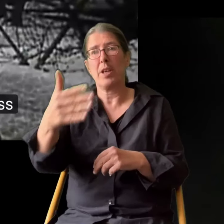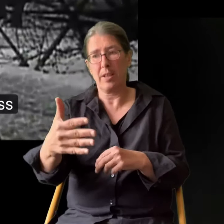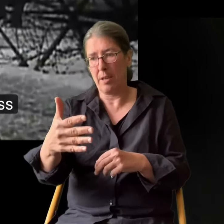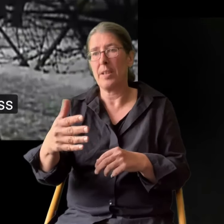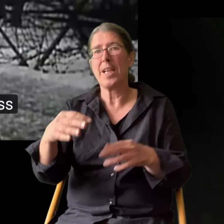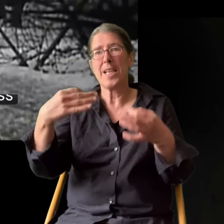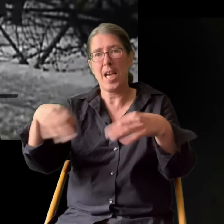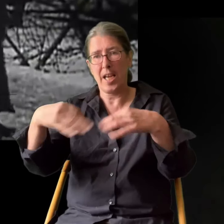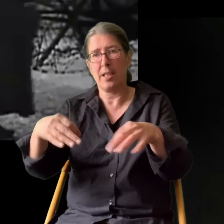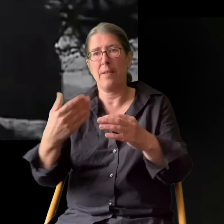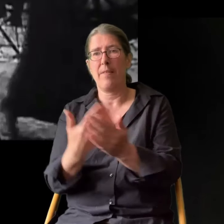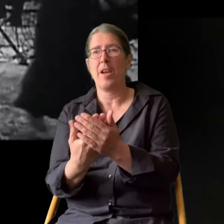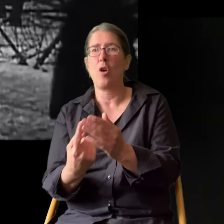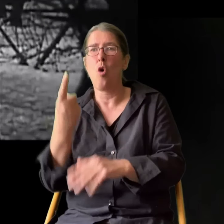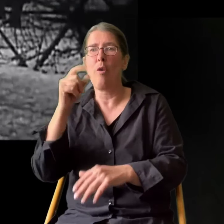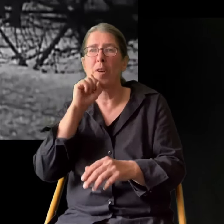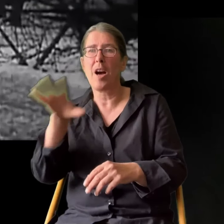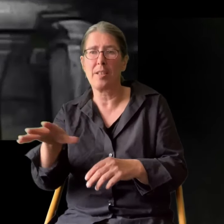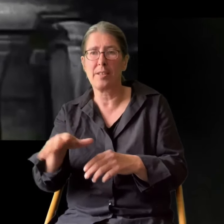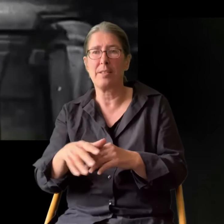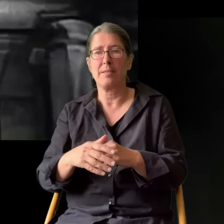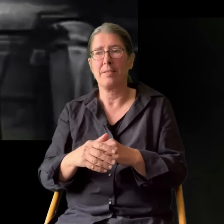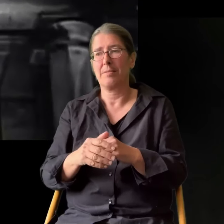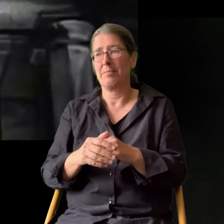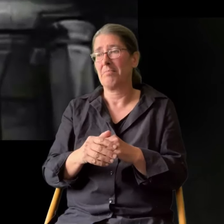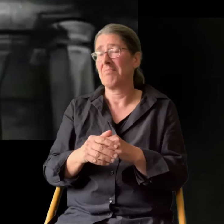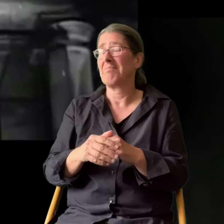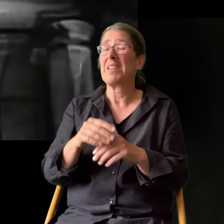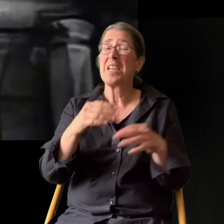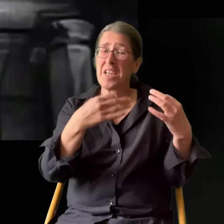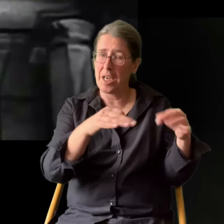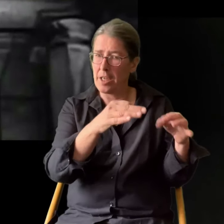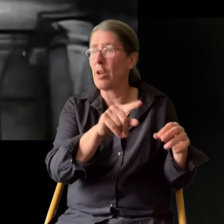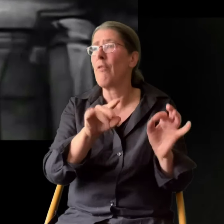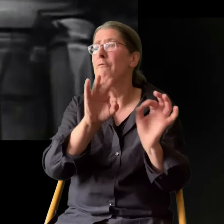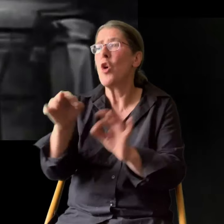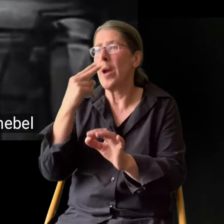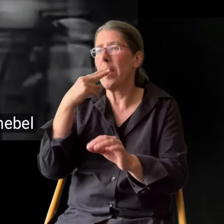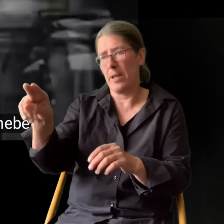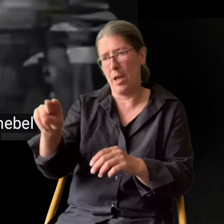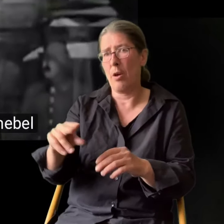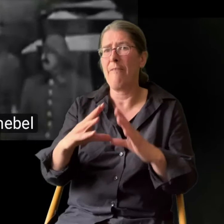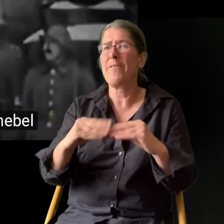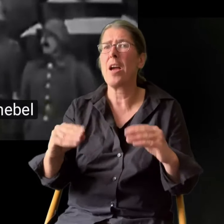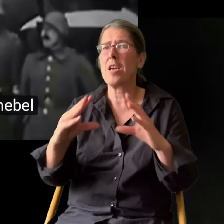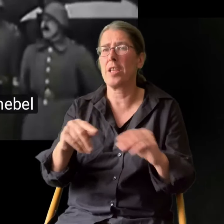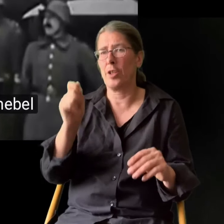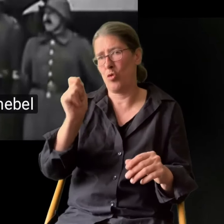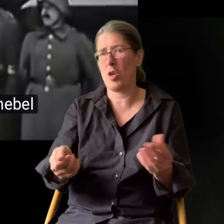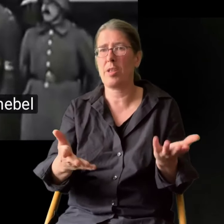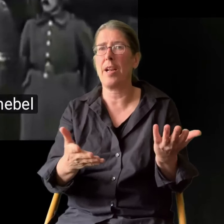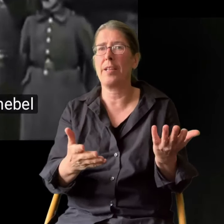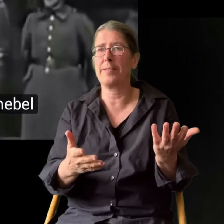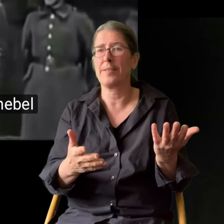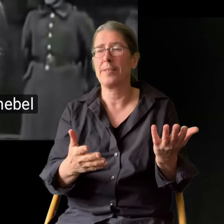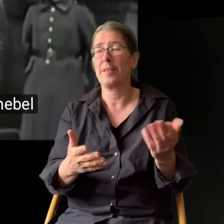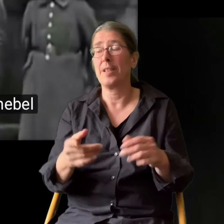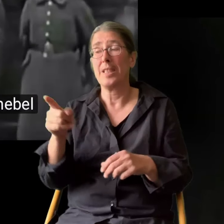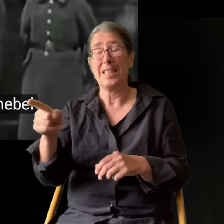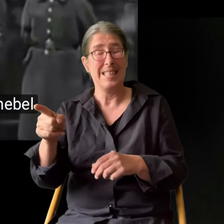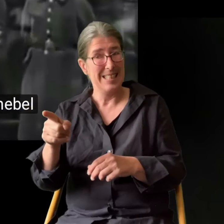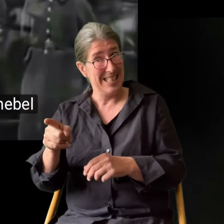Hochverrat. Ein Possenspiel. Das Hitler wohlgesonnene Gericht übt sich in Milde. Der